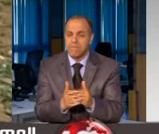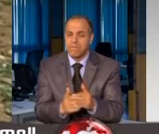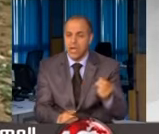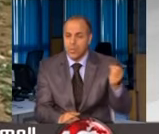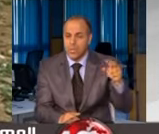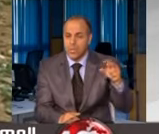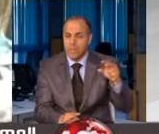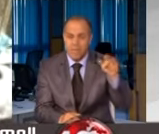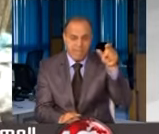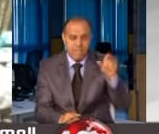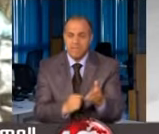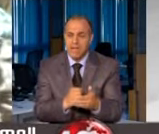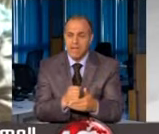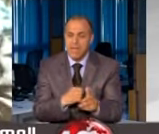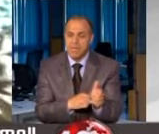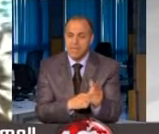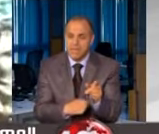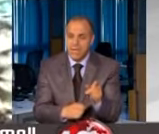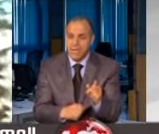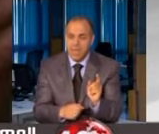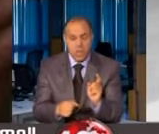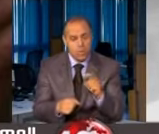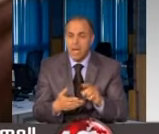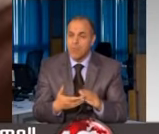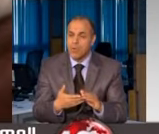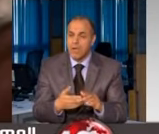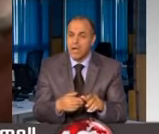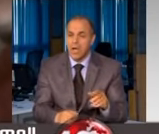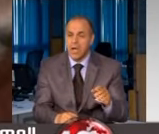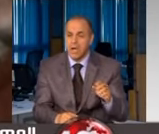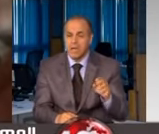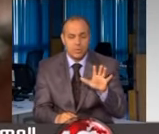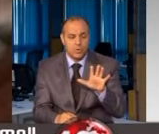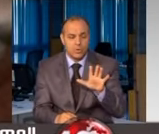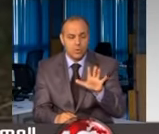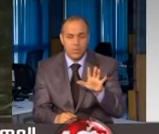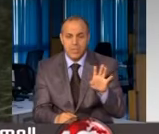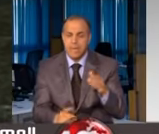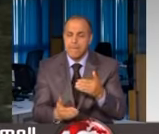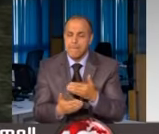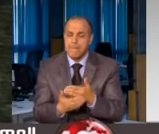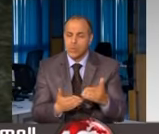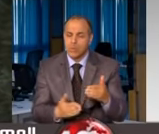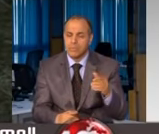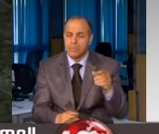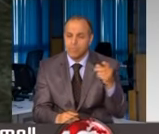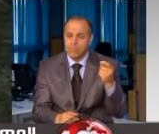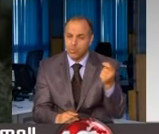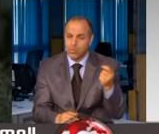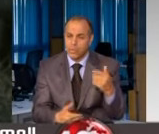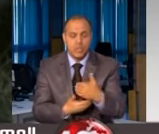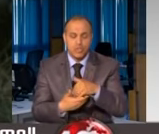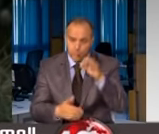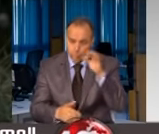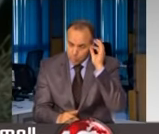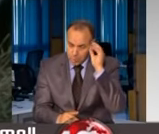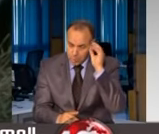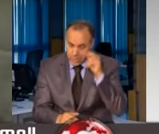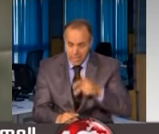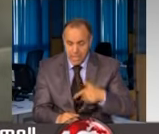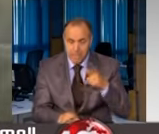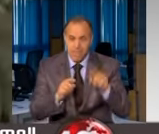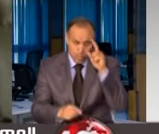36,300 فلاح بالمهدية يساهمون ب 54 مليون دينار في الإنتاج الوطني يعيشون